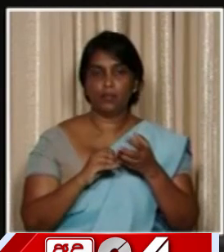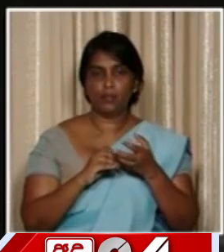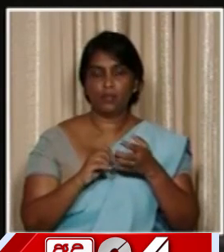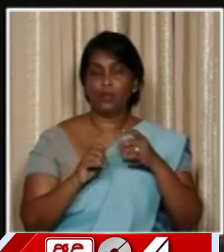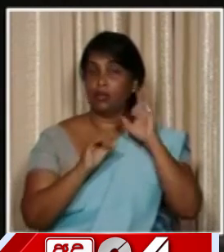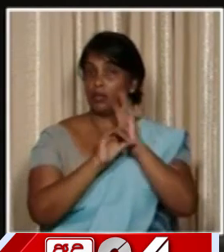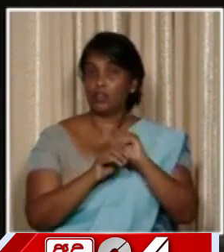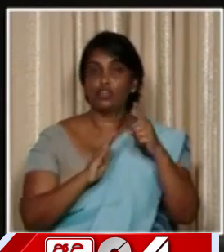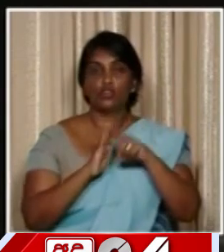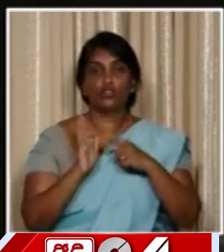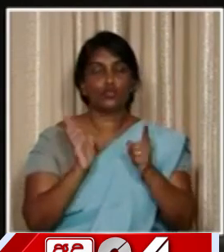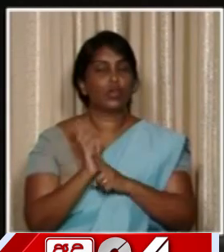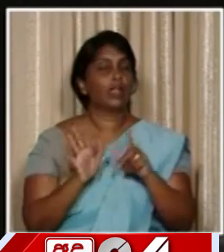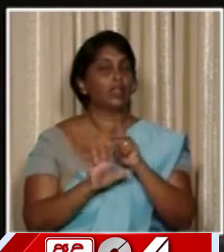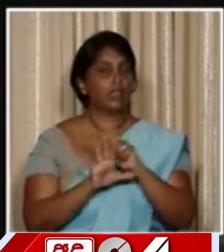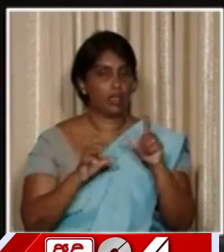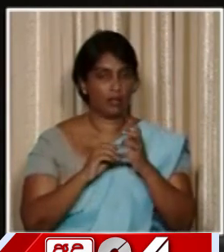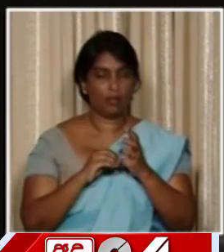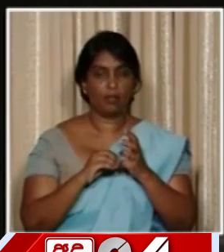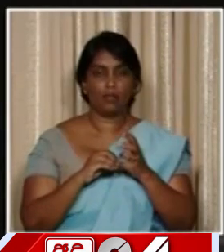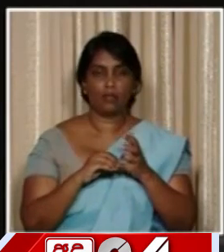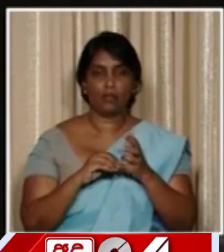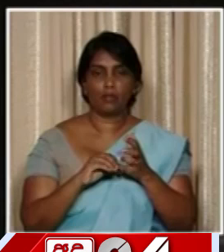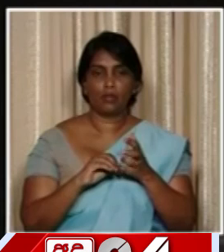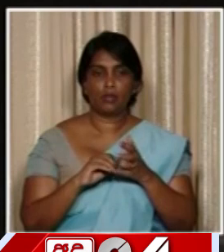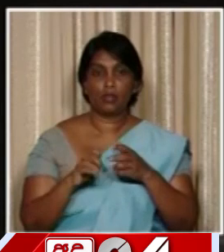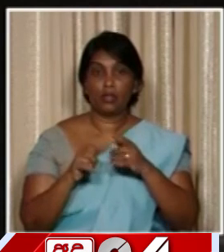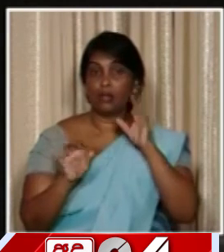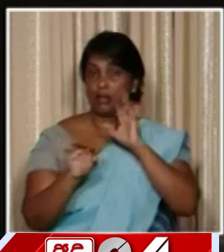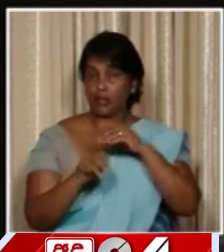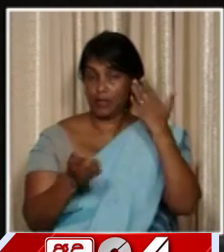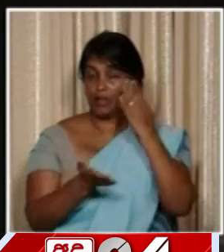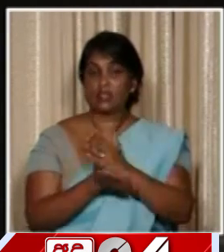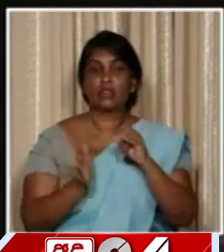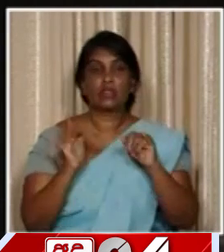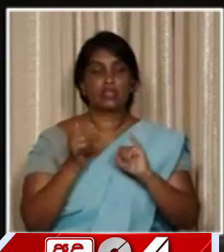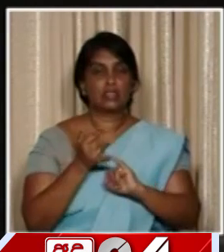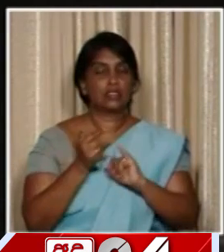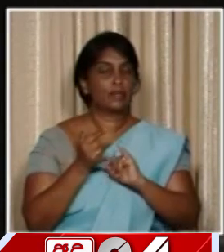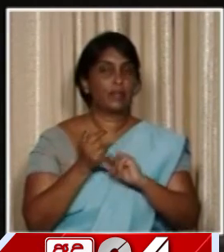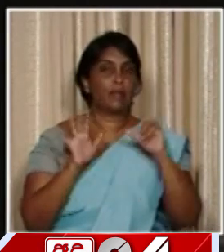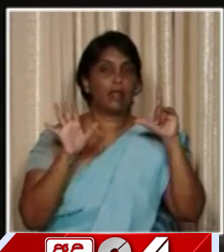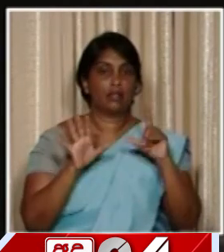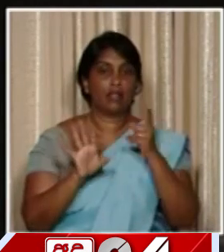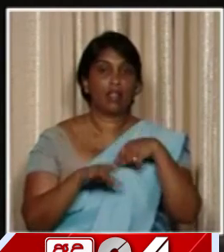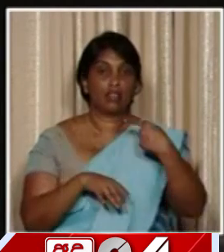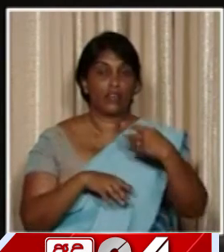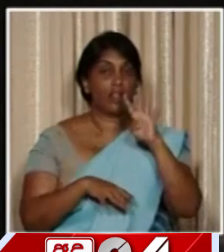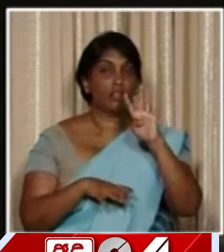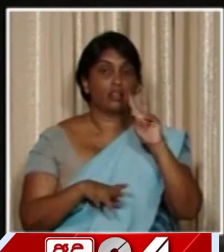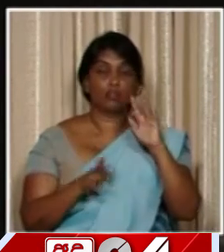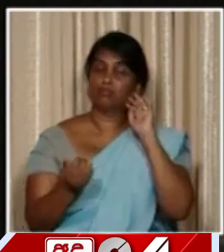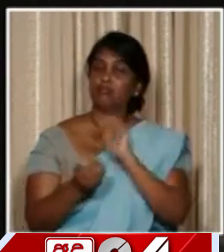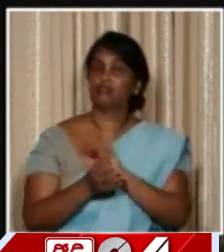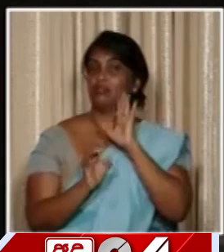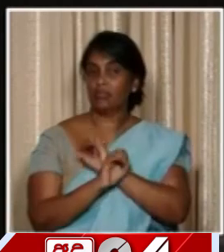තියෙන ජූලි මාසේ 17 වෙනිදා. හැබැයි ඒක දැන්වීම අවසන් වෙන්නේ සැප්තැම්බර් මාසේ 7 වෙනිදා දින 42ක් අපි තියන්න ඕන දැන්වීම පළ කරලා ඉවරලා.